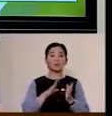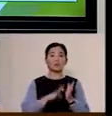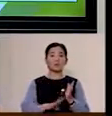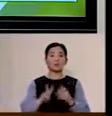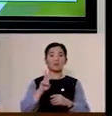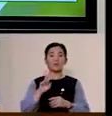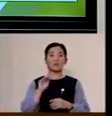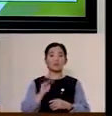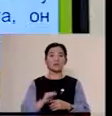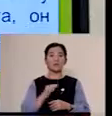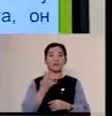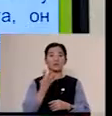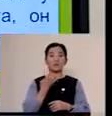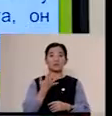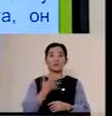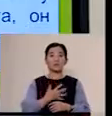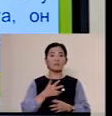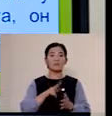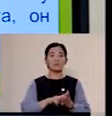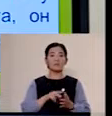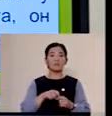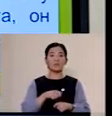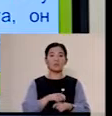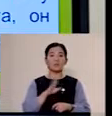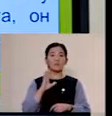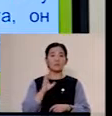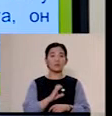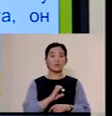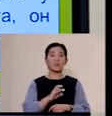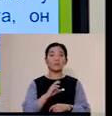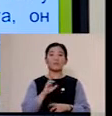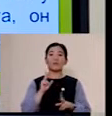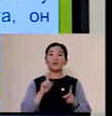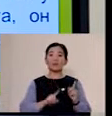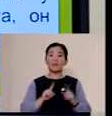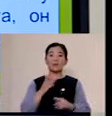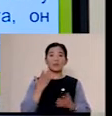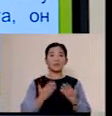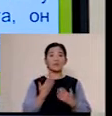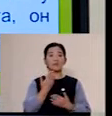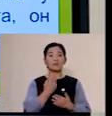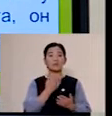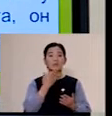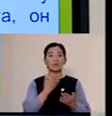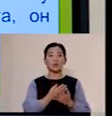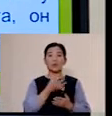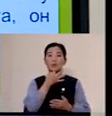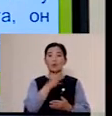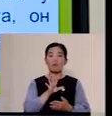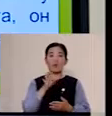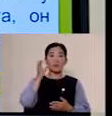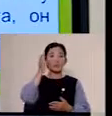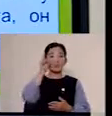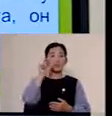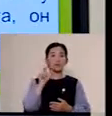792 тысячи 458 метров в секунду. Однако, если вы спросите у любого